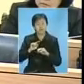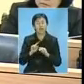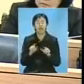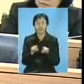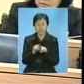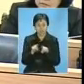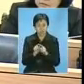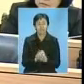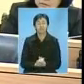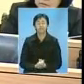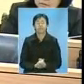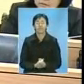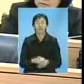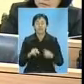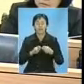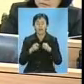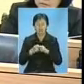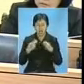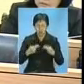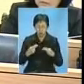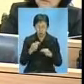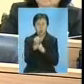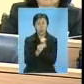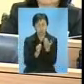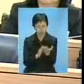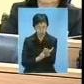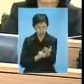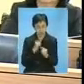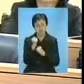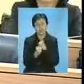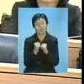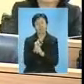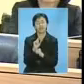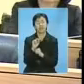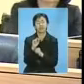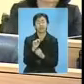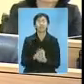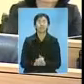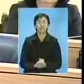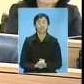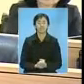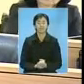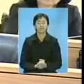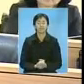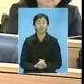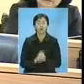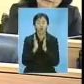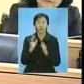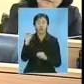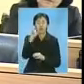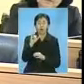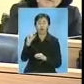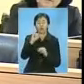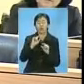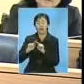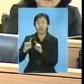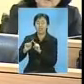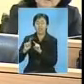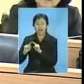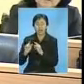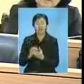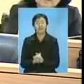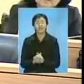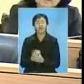เกิดสงครามขึ้นถึง30ปีในความขัดแย้งนั้นและคนยุโรปทั้งหมดก็เข้าสู่